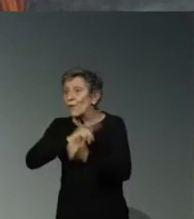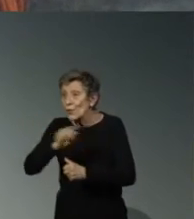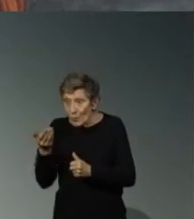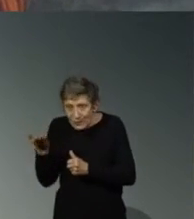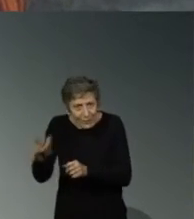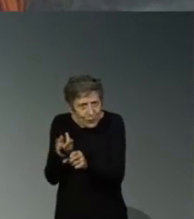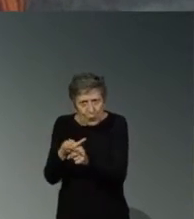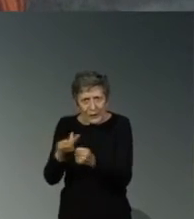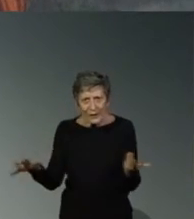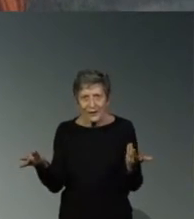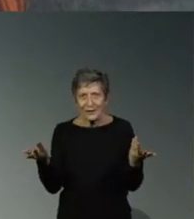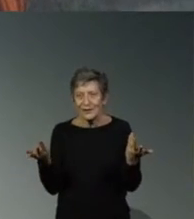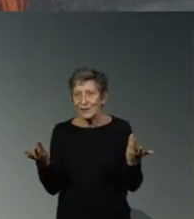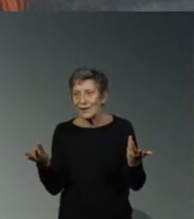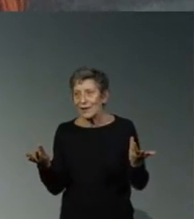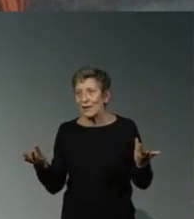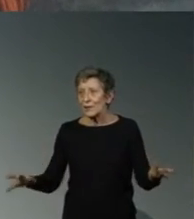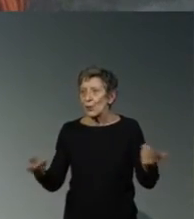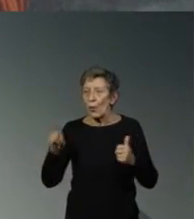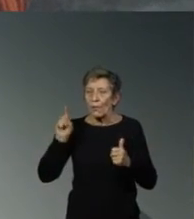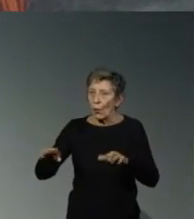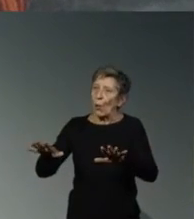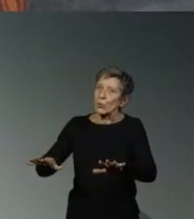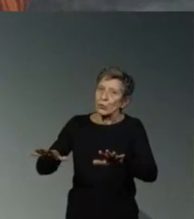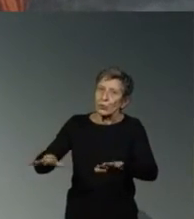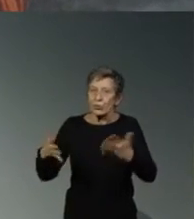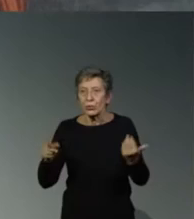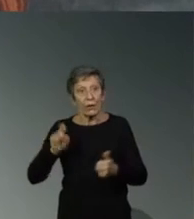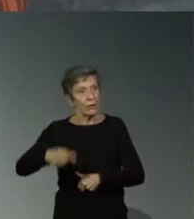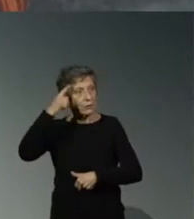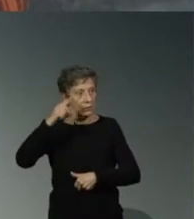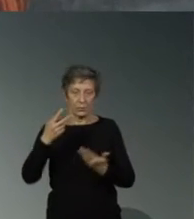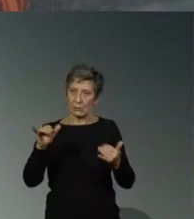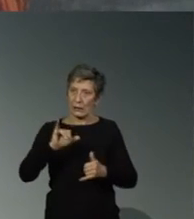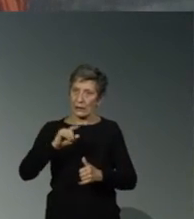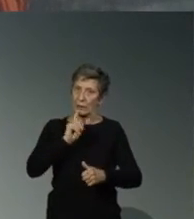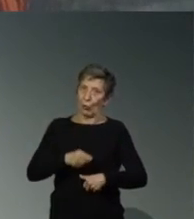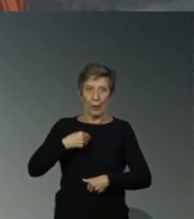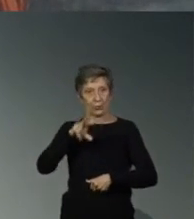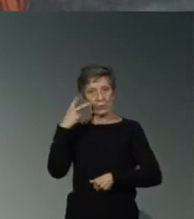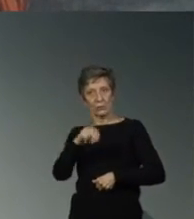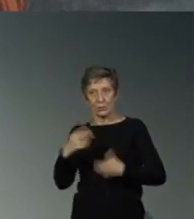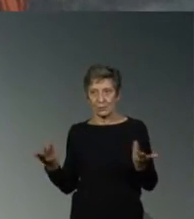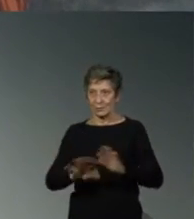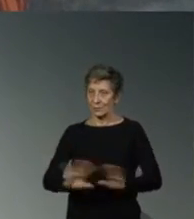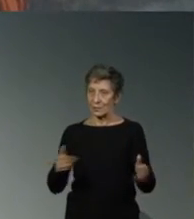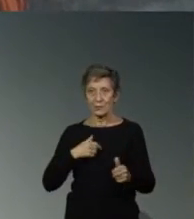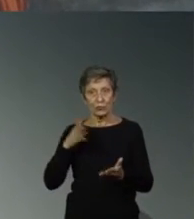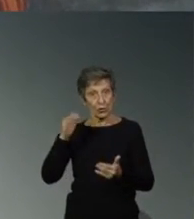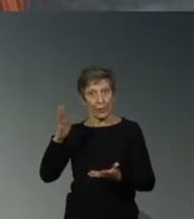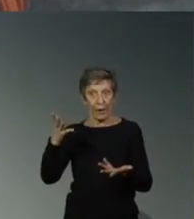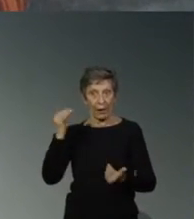donc il faut vraiment minimiser tout ça et se dire que les hommes sont aux commandes et que ça va durer comme ça pendant, j'espère,